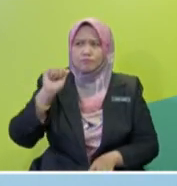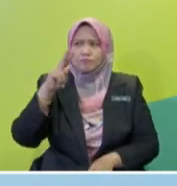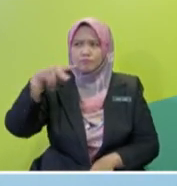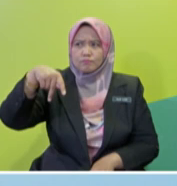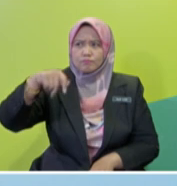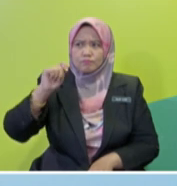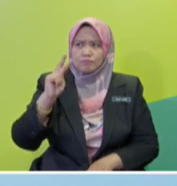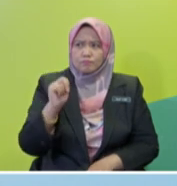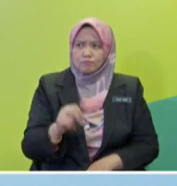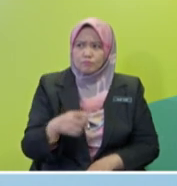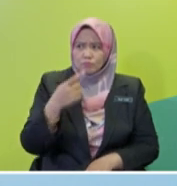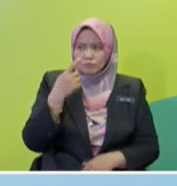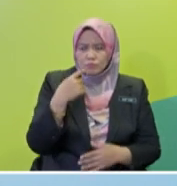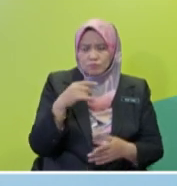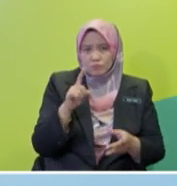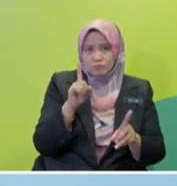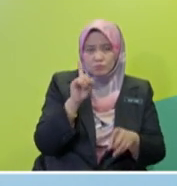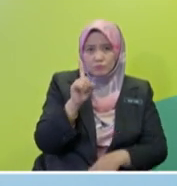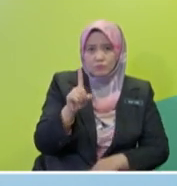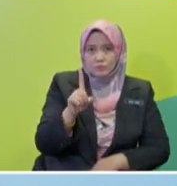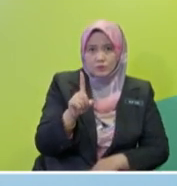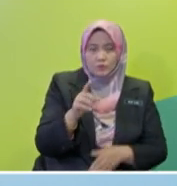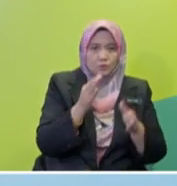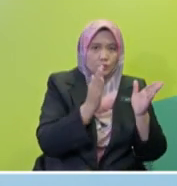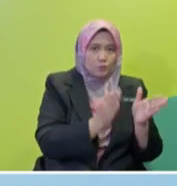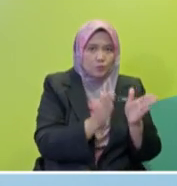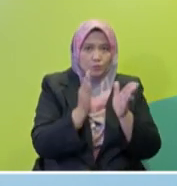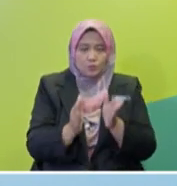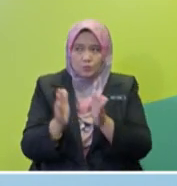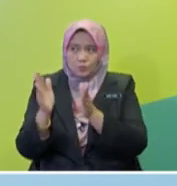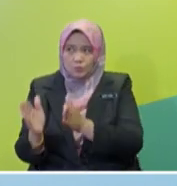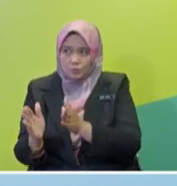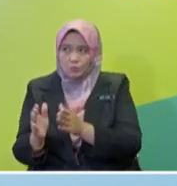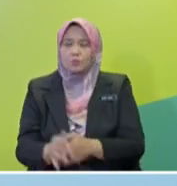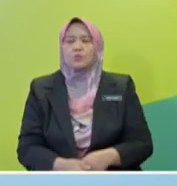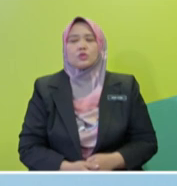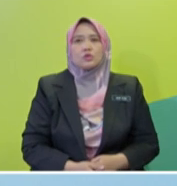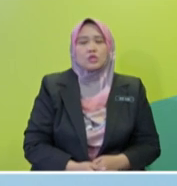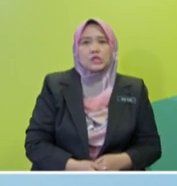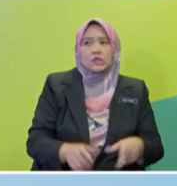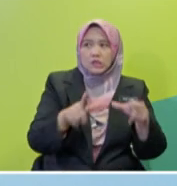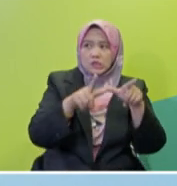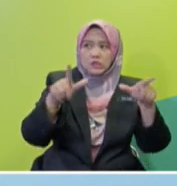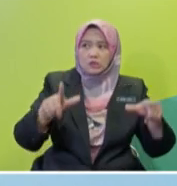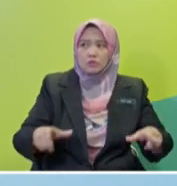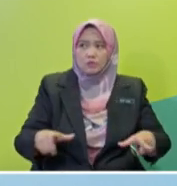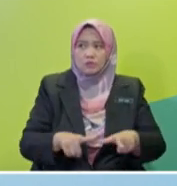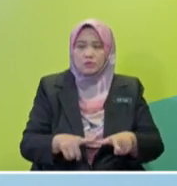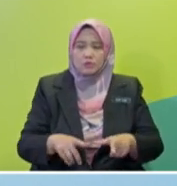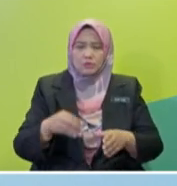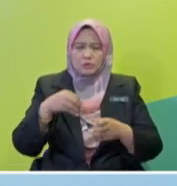sesuatu lama seseorang jadi dia ini berfungsi sebagai satu susunan bahan grafik dalam bentuk ilustrasi atau